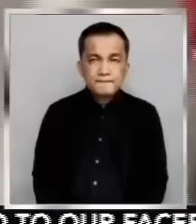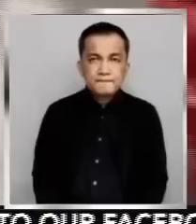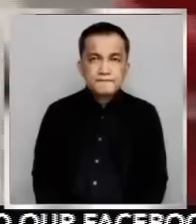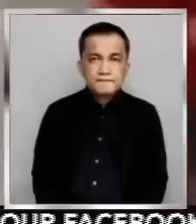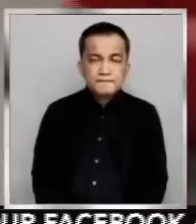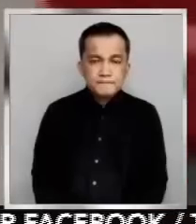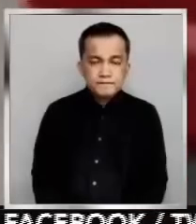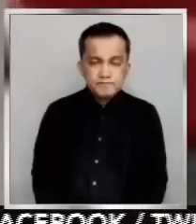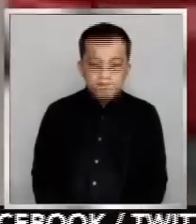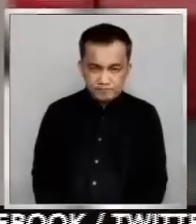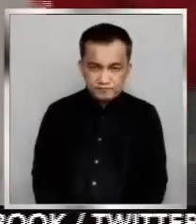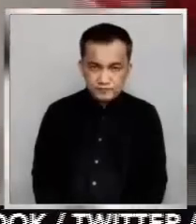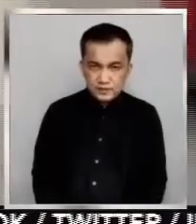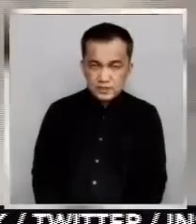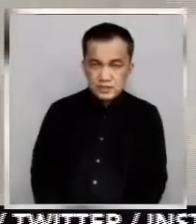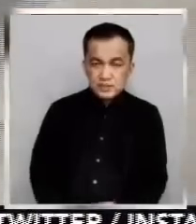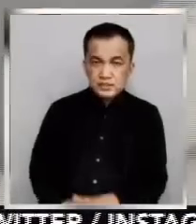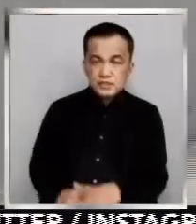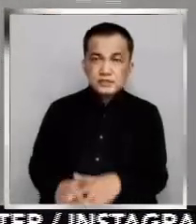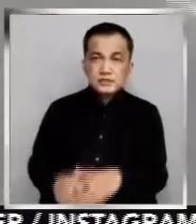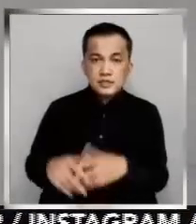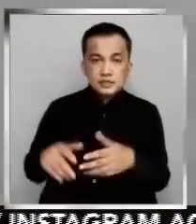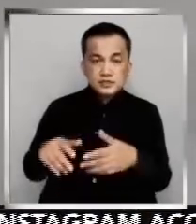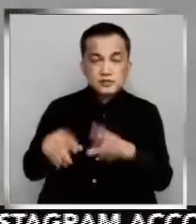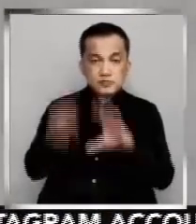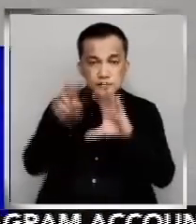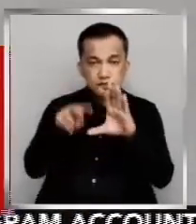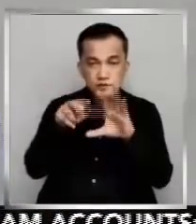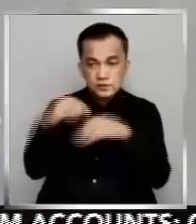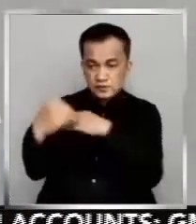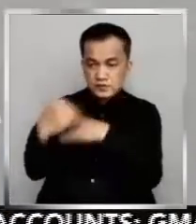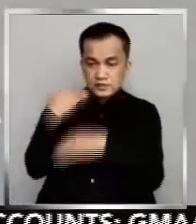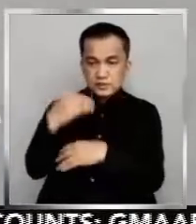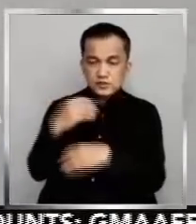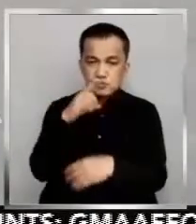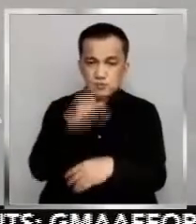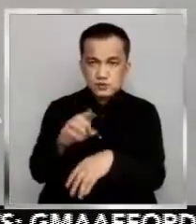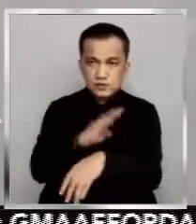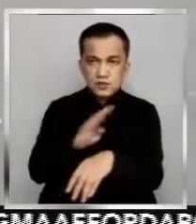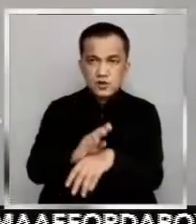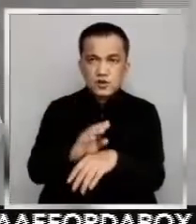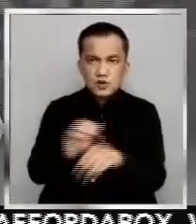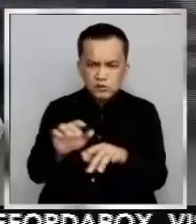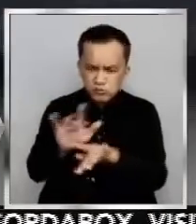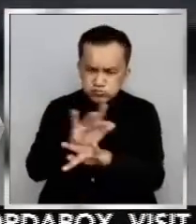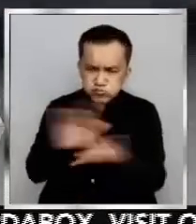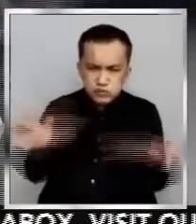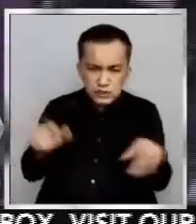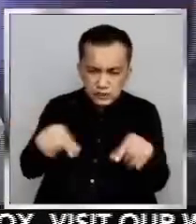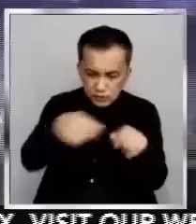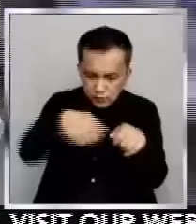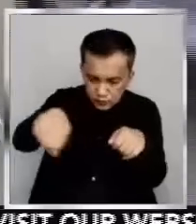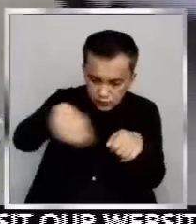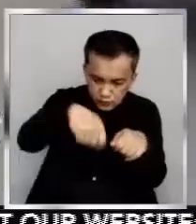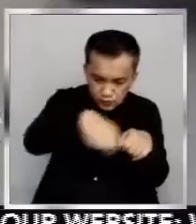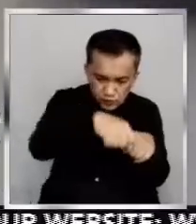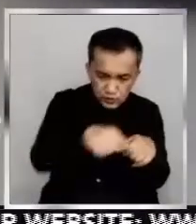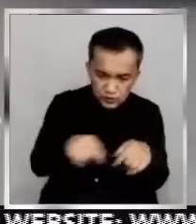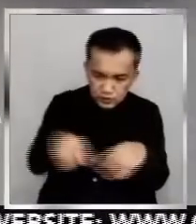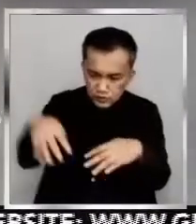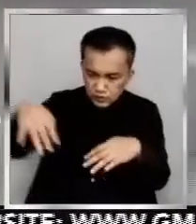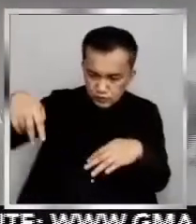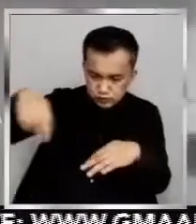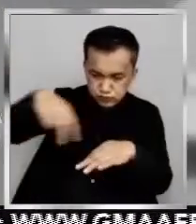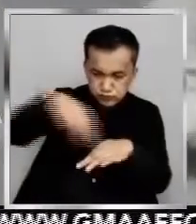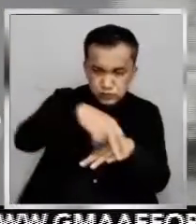Sa video na ipinadala sa Sumbungan ng Bayan, wala na halos bakas ng pintura ang pedestrian lane sa bahaging ito ng Anona Street sa